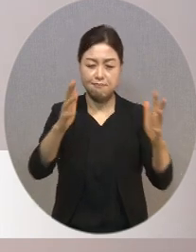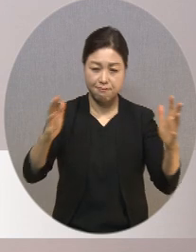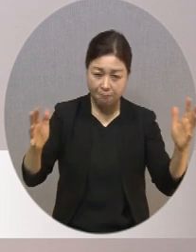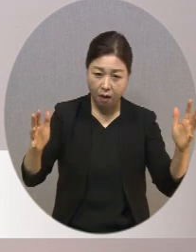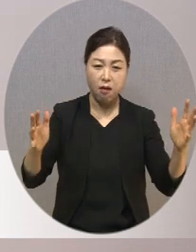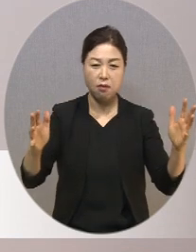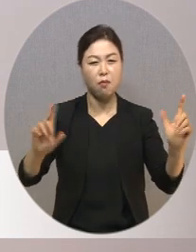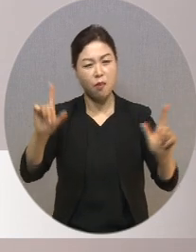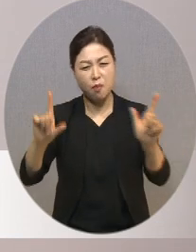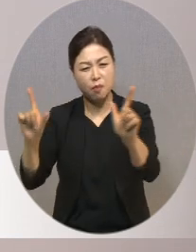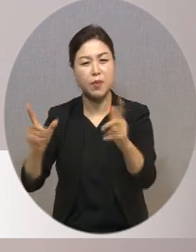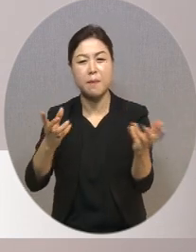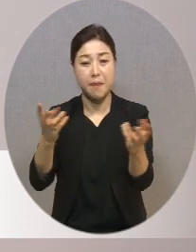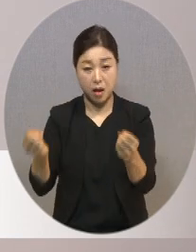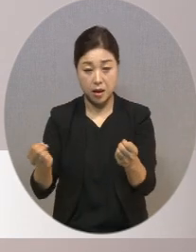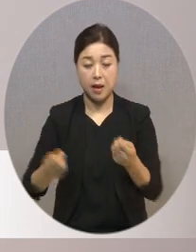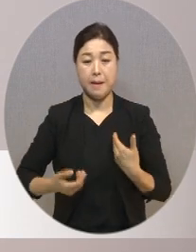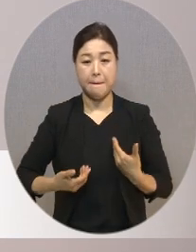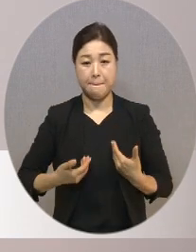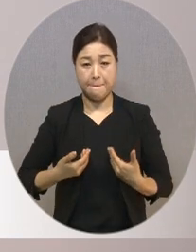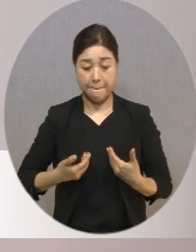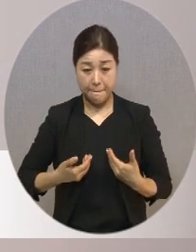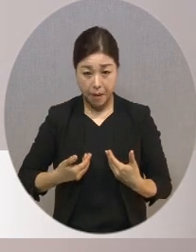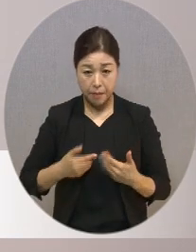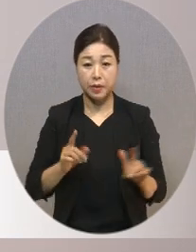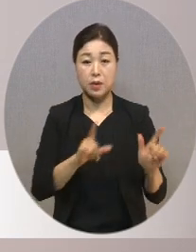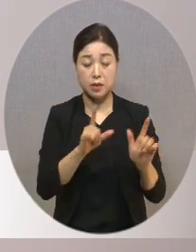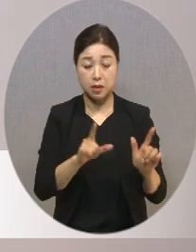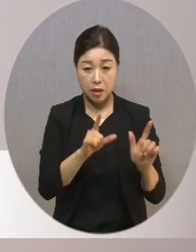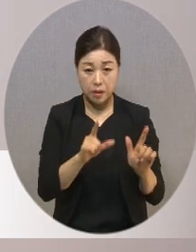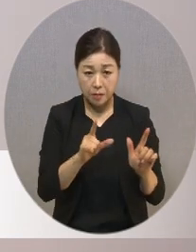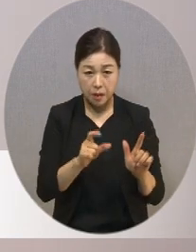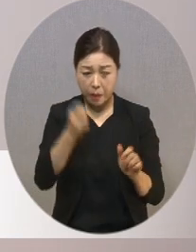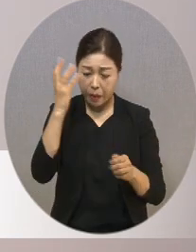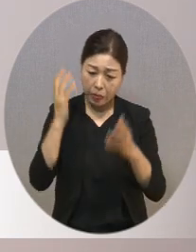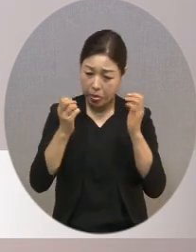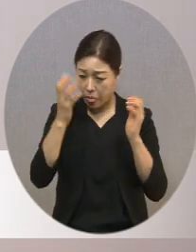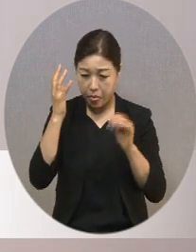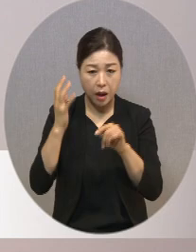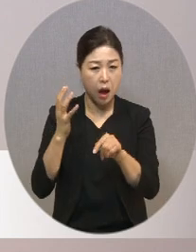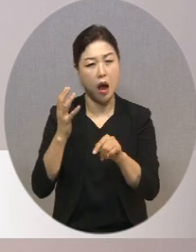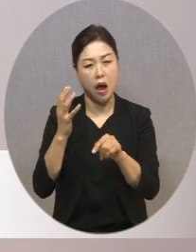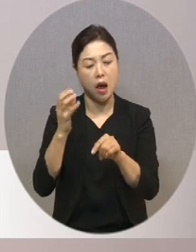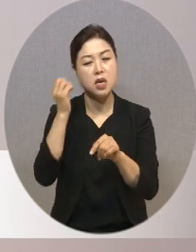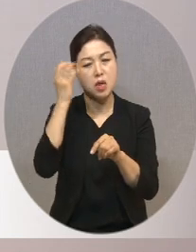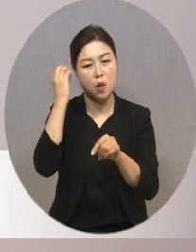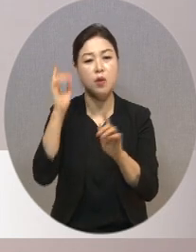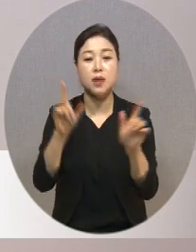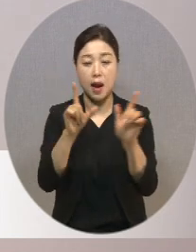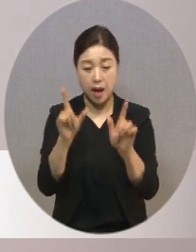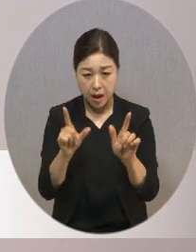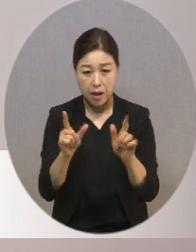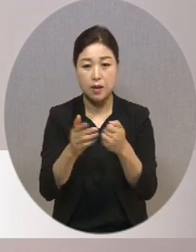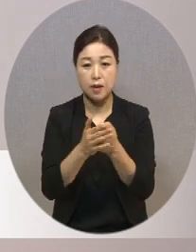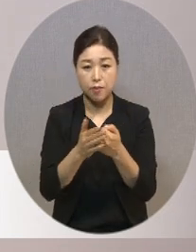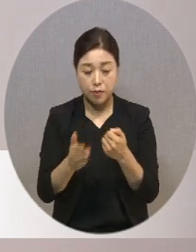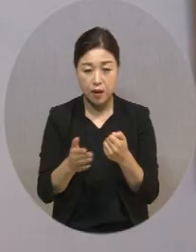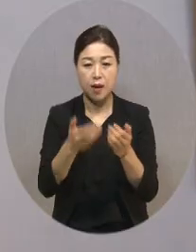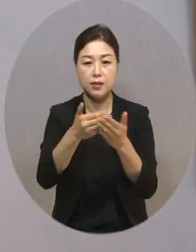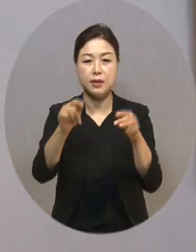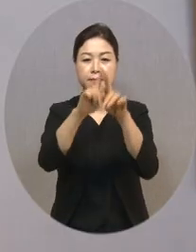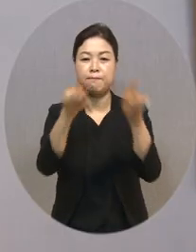바쁘게 살다 보면은 풍경을 잊고 살기 때문에 조금이나마 이 작은 캔버스 안에